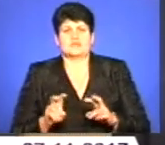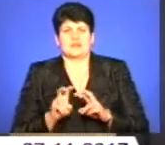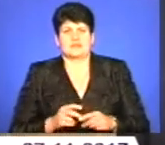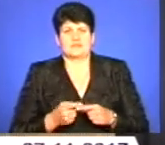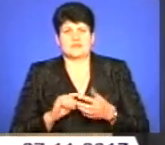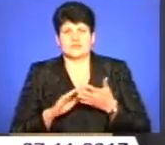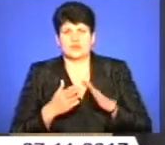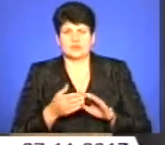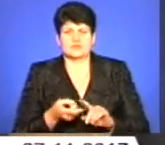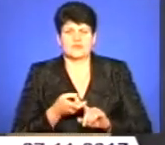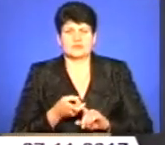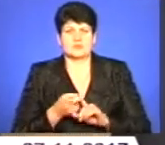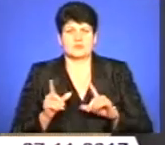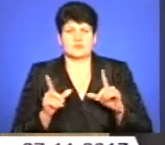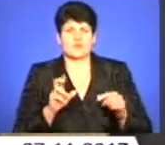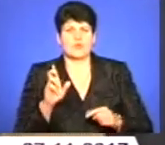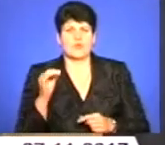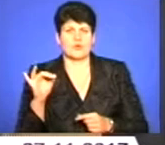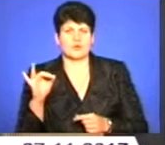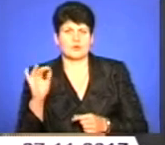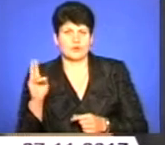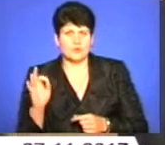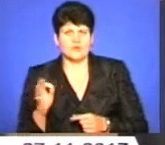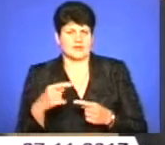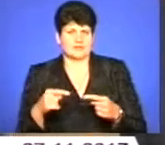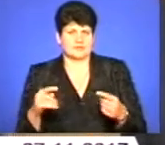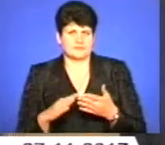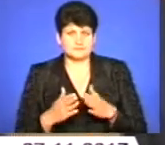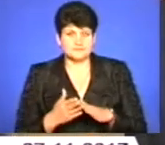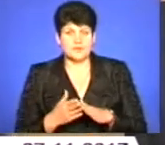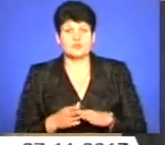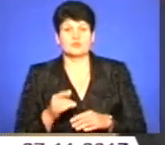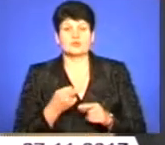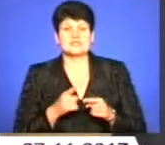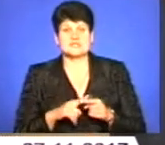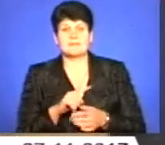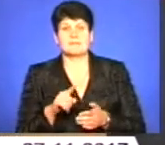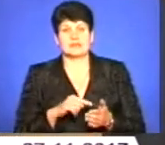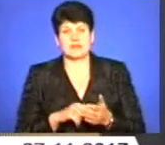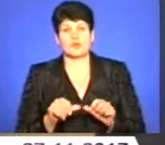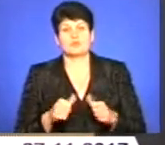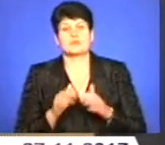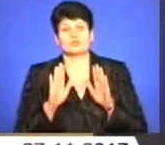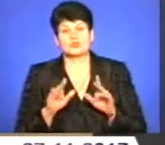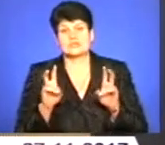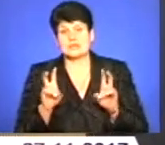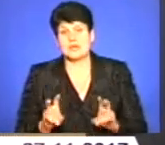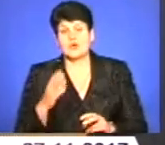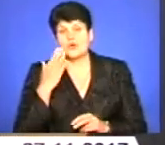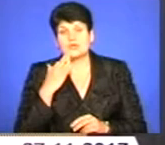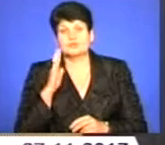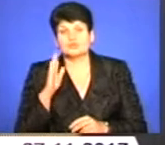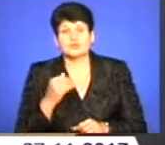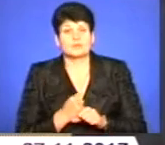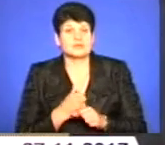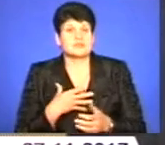що стосується перевізника Бойки, взагалі даної цієї ситуації. Тому ці питання, це комісія буде засідати, коли вона буде робити